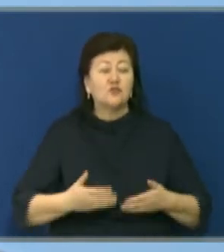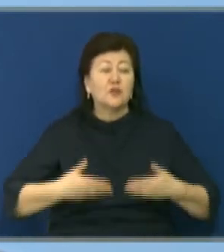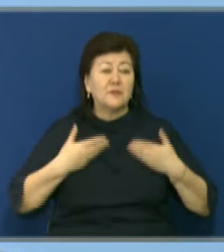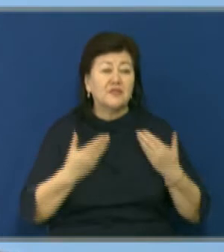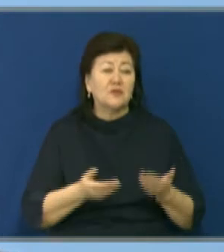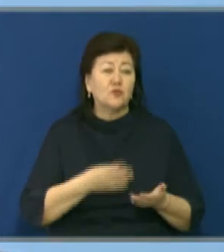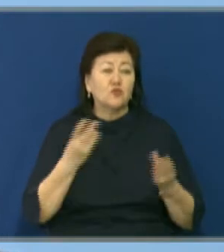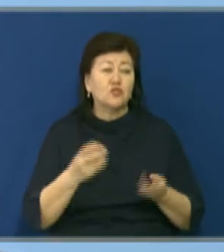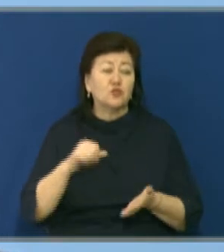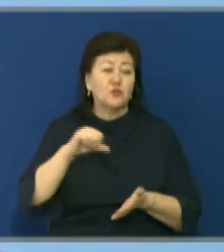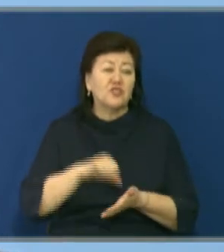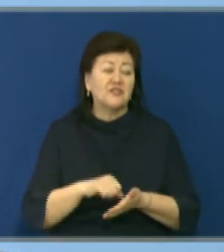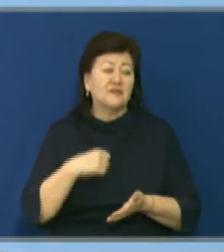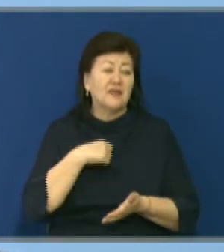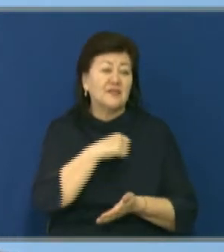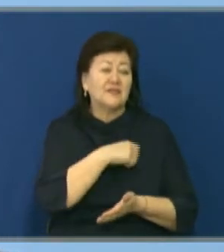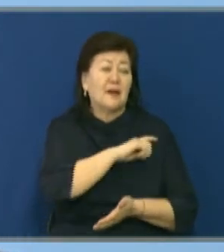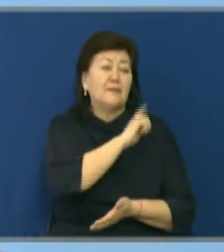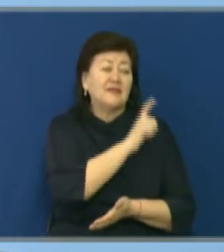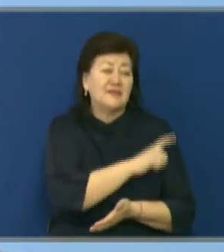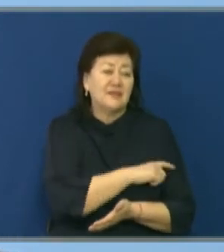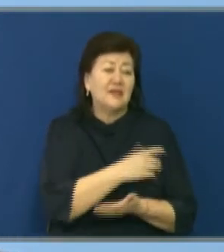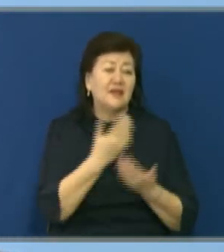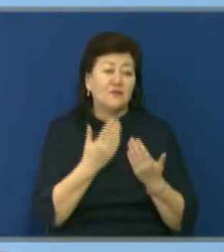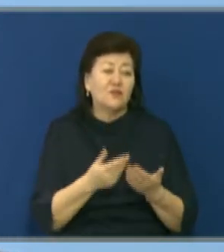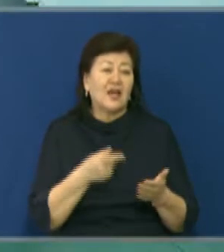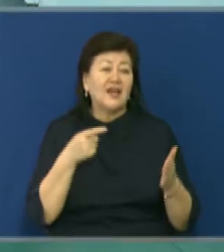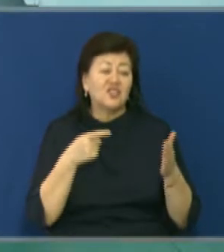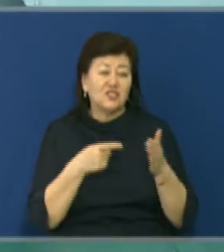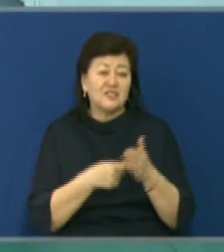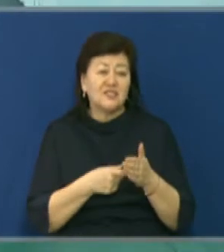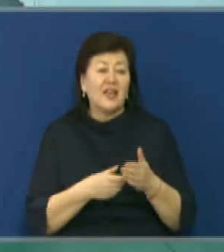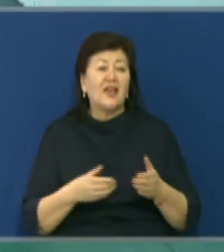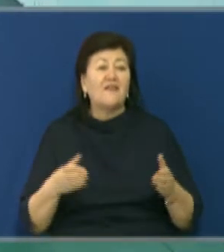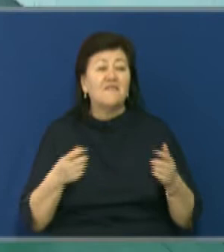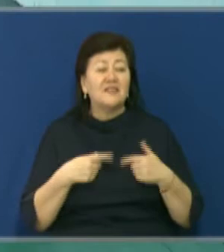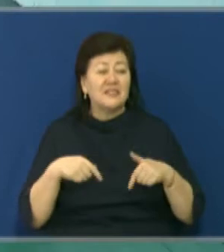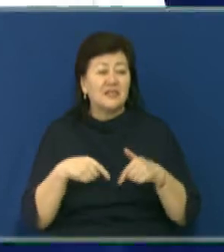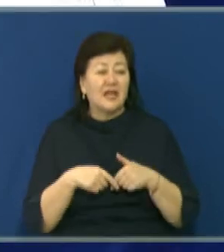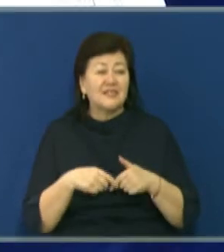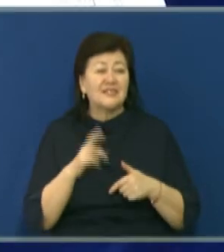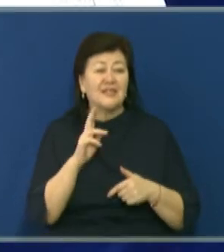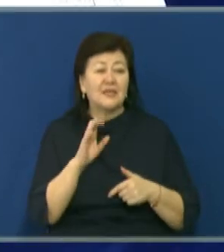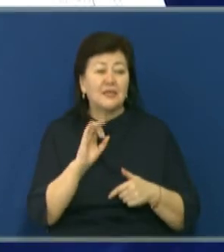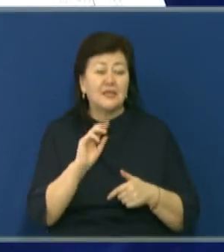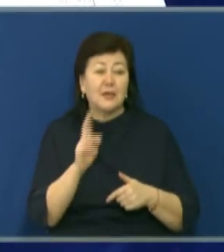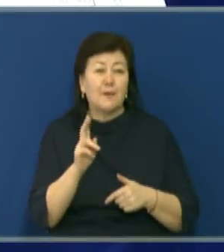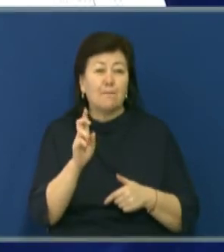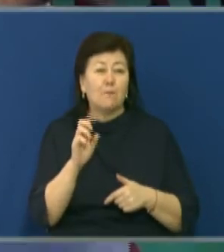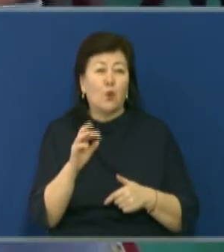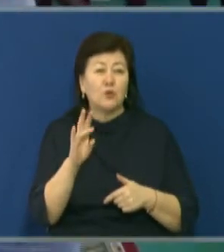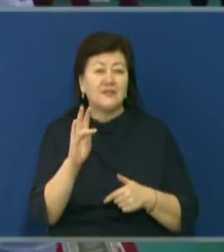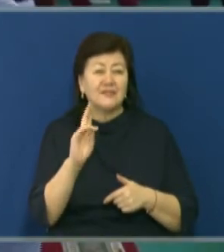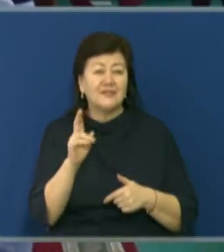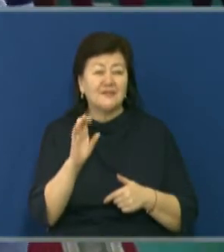выступать сильнейшие. Такую же цель ставит и Федерация кикбоксинга. По результатам чемпионата будут отобраны лучшие спортсмены,